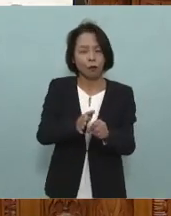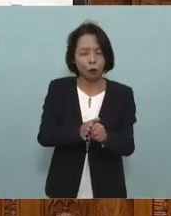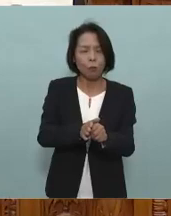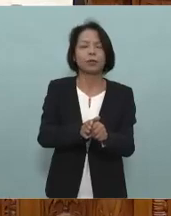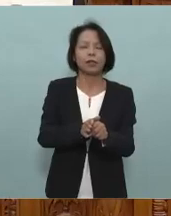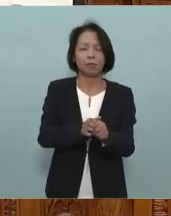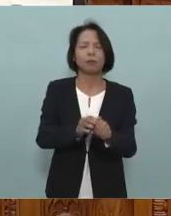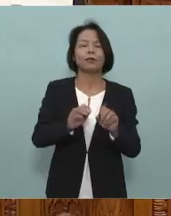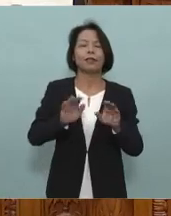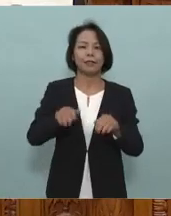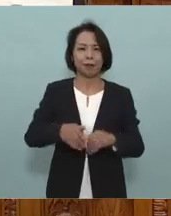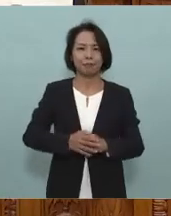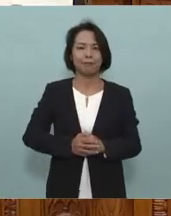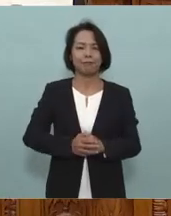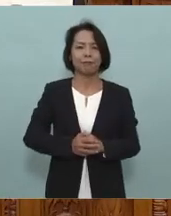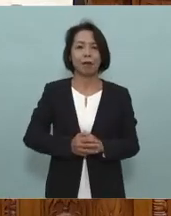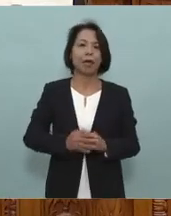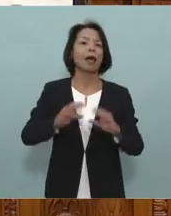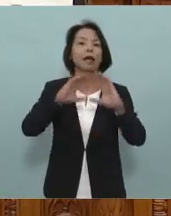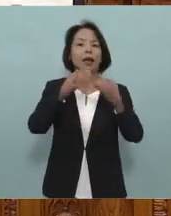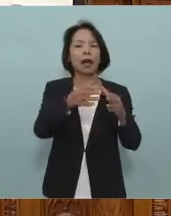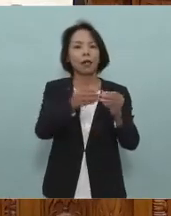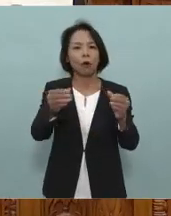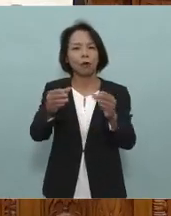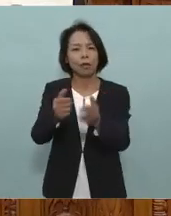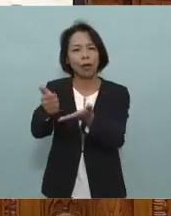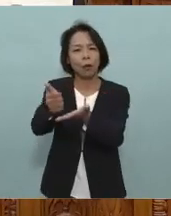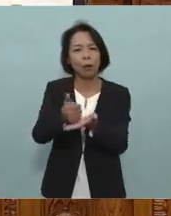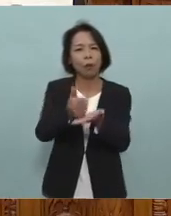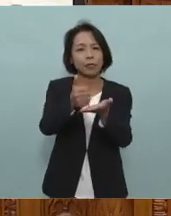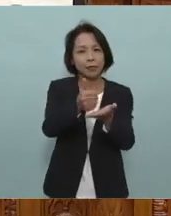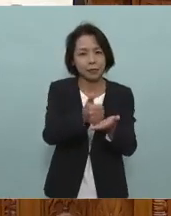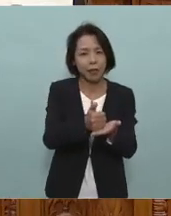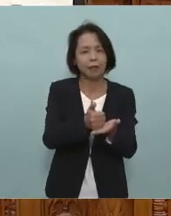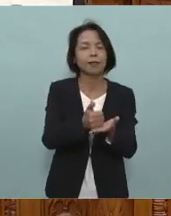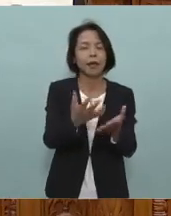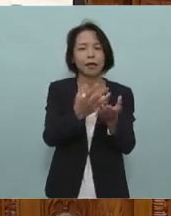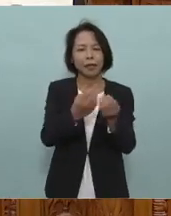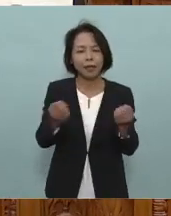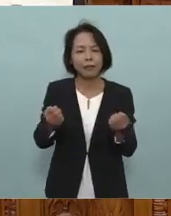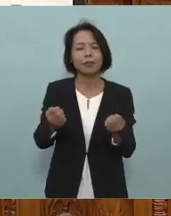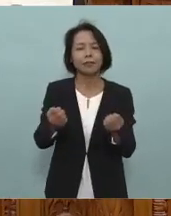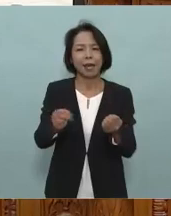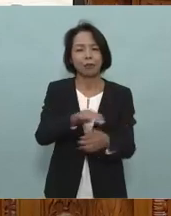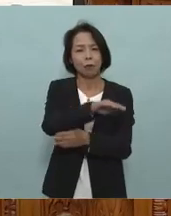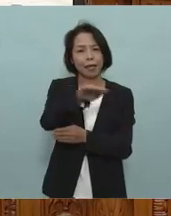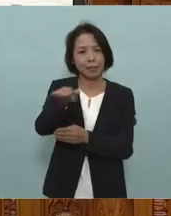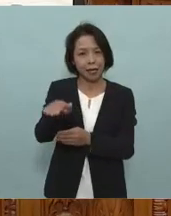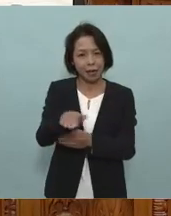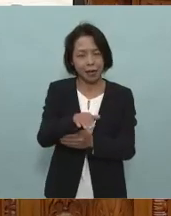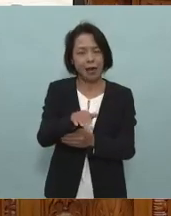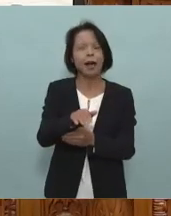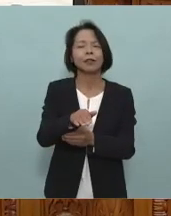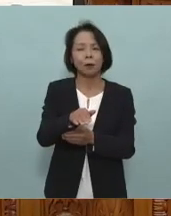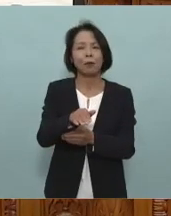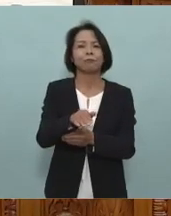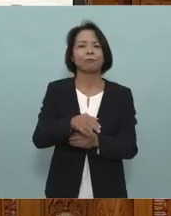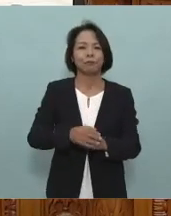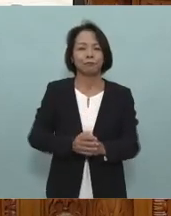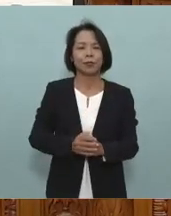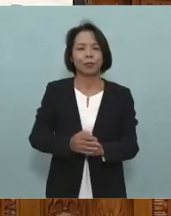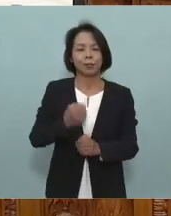なりました海外からお越しになった多数の参列者の方々から寄せられ